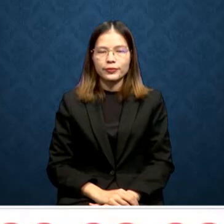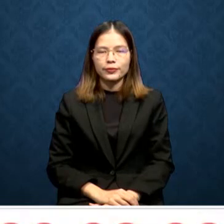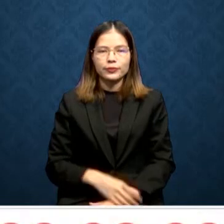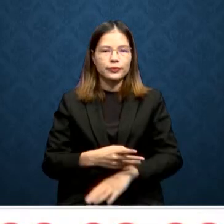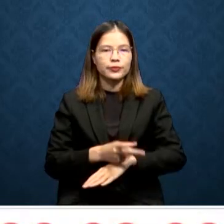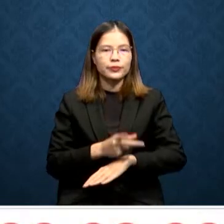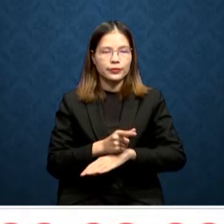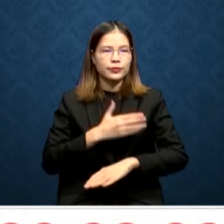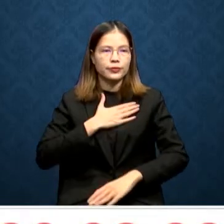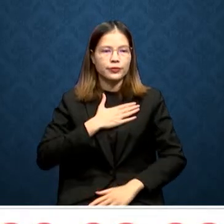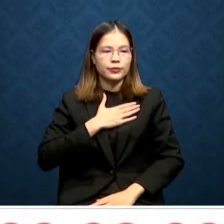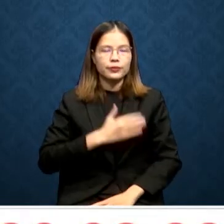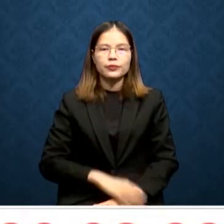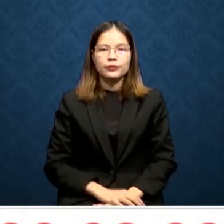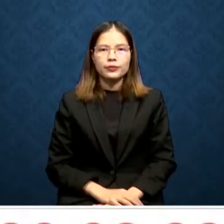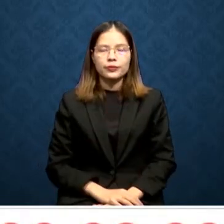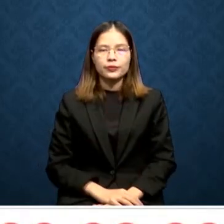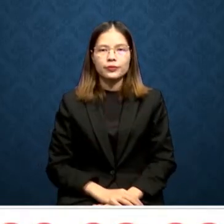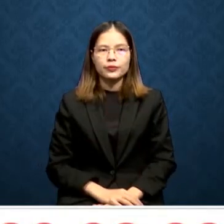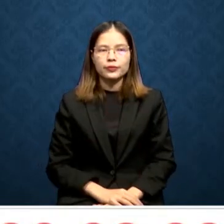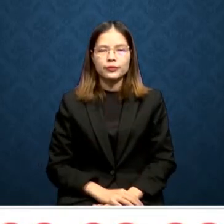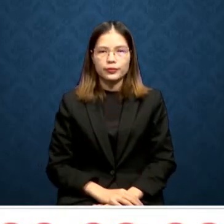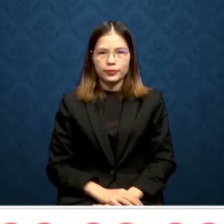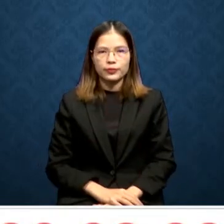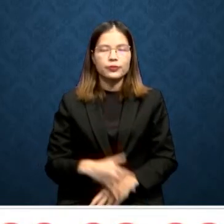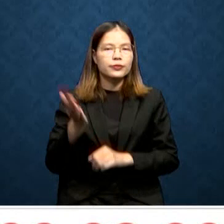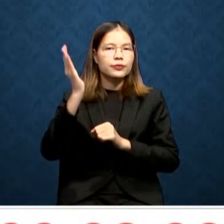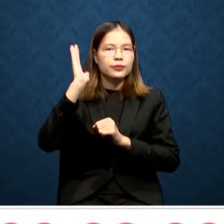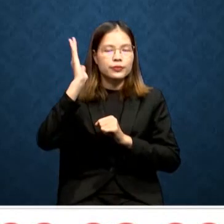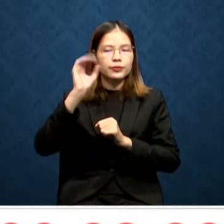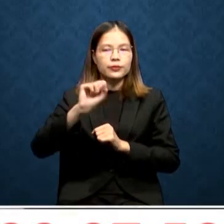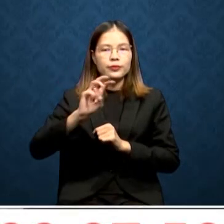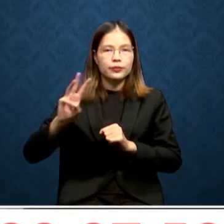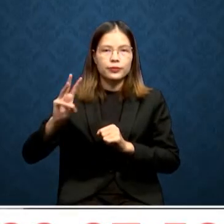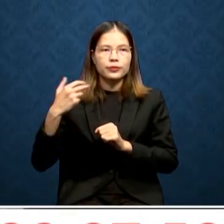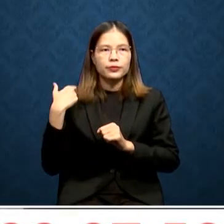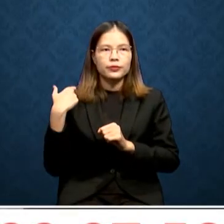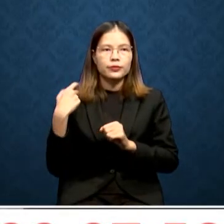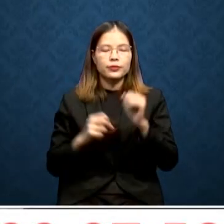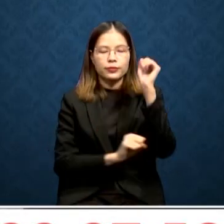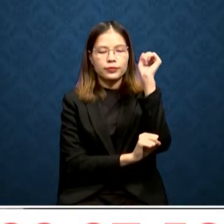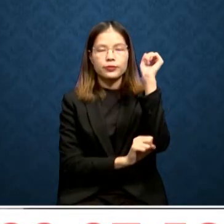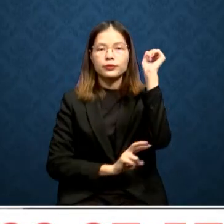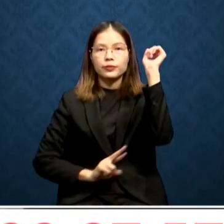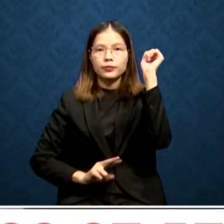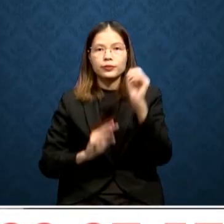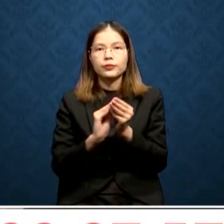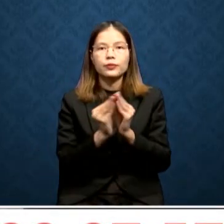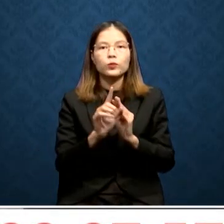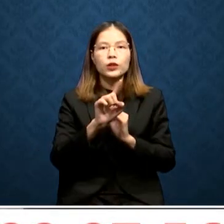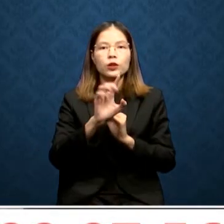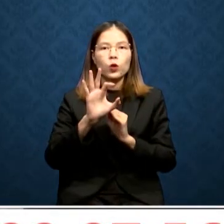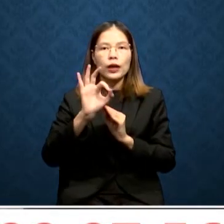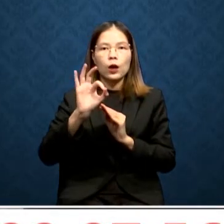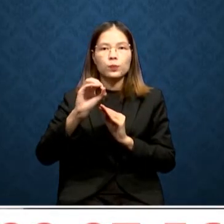กราบเรียนท่านประธานสภาที่เคารพดิฉันนางสาวอัชรพันธ์หอมรสสมาชิกวุฒิสภาจังหวัดสุราษฎร์ธานีหมายเลข194ค่